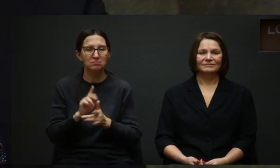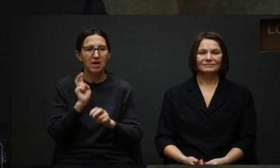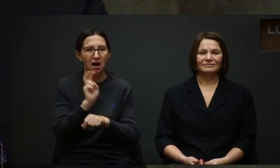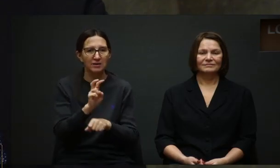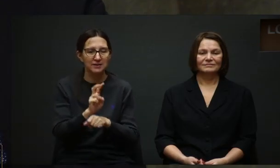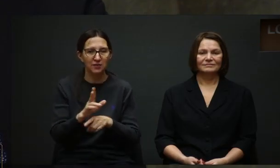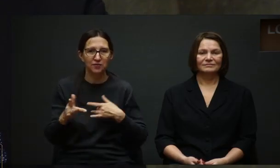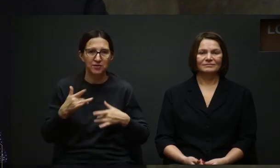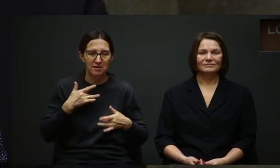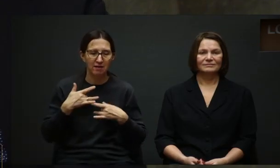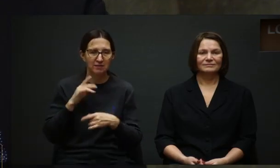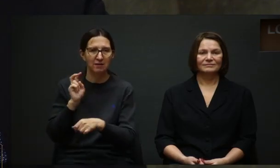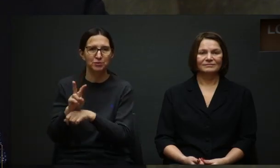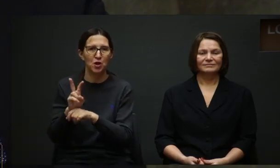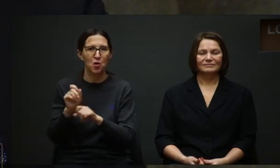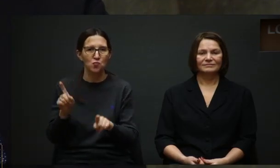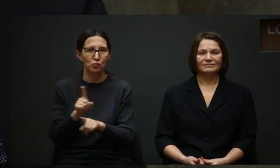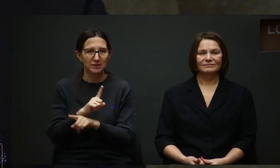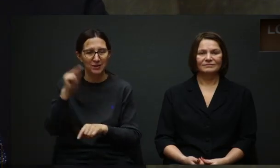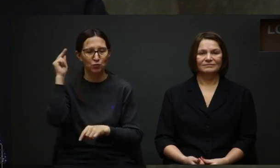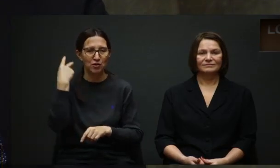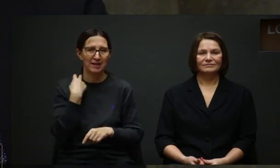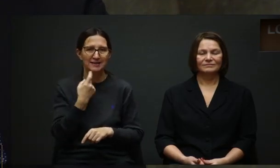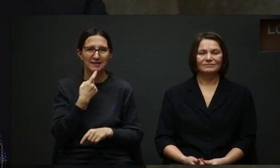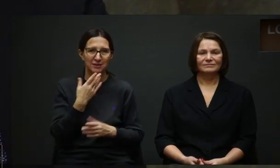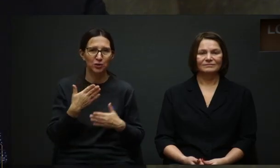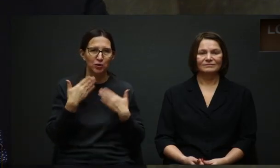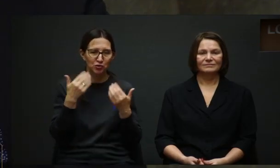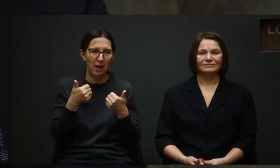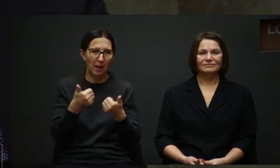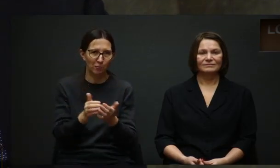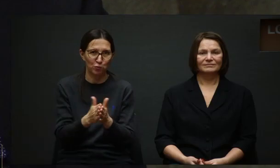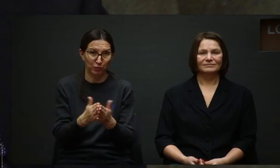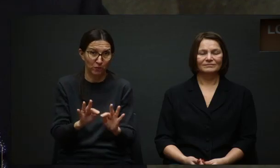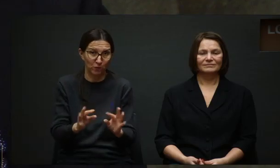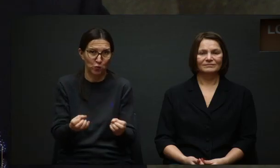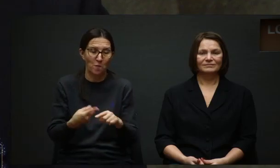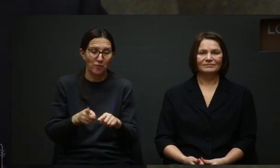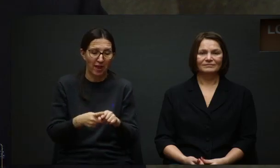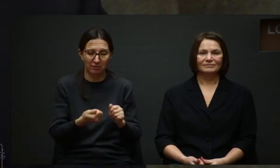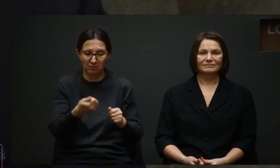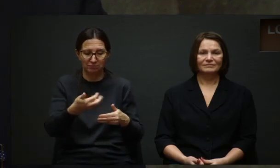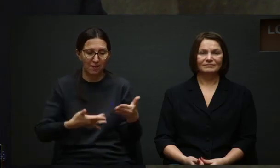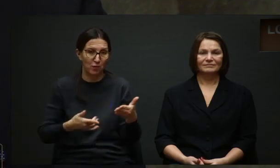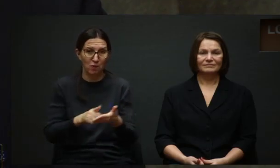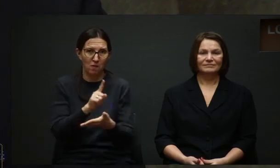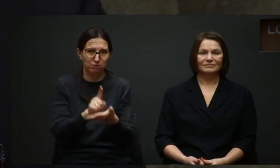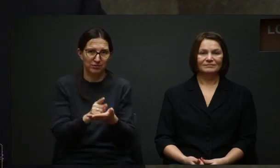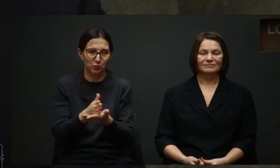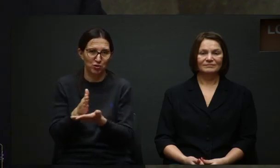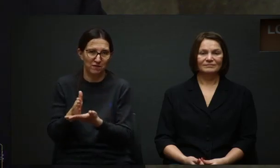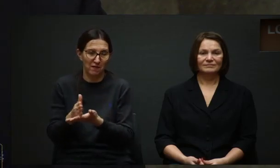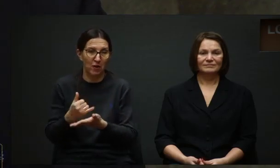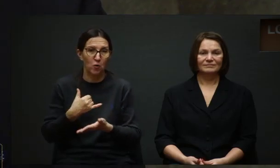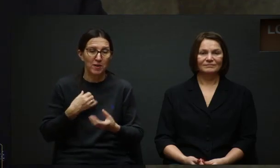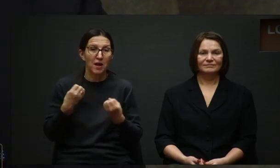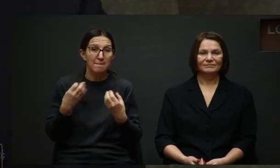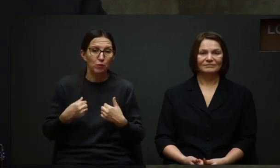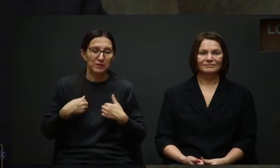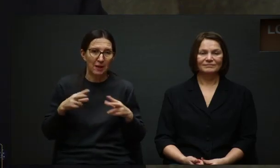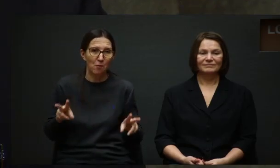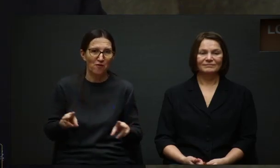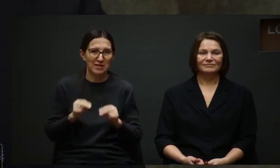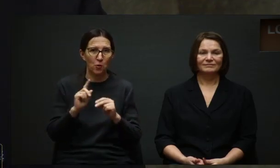театры, в музеи, учил английский язык и читал хорошие книжки. Собственно, этот набор, он неизбежно существовал. Мне просто повезло,